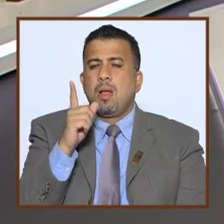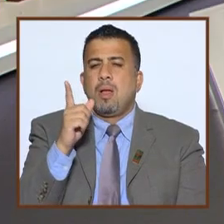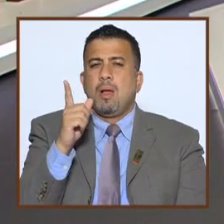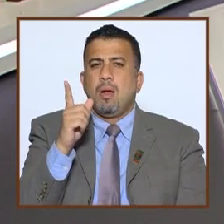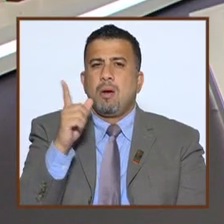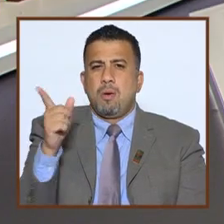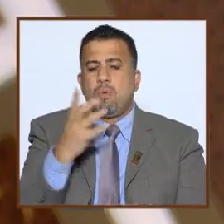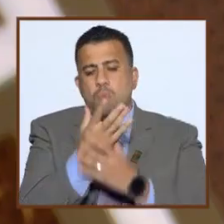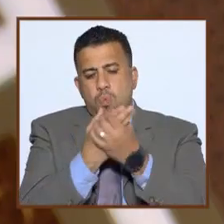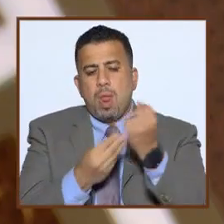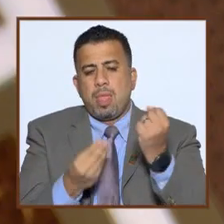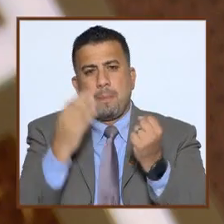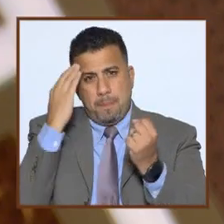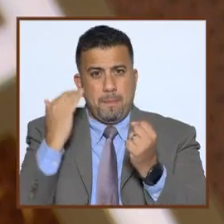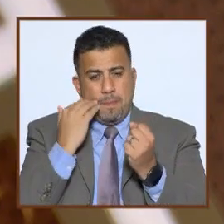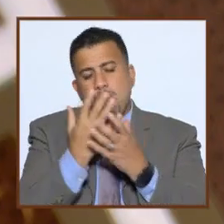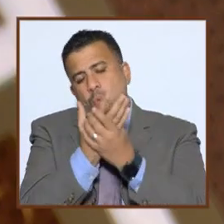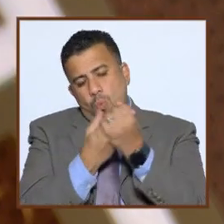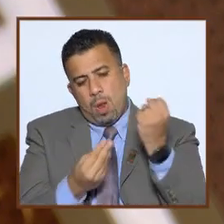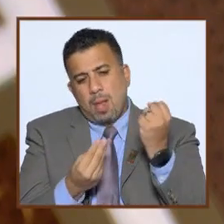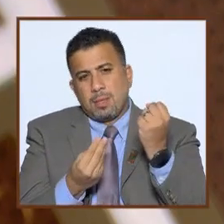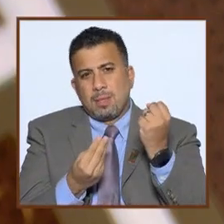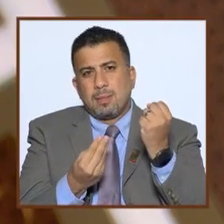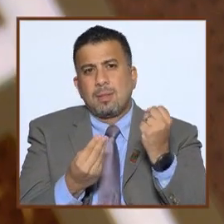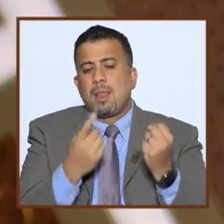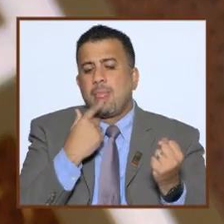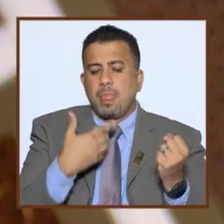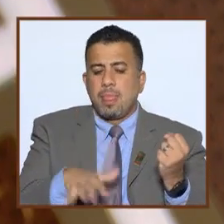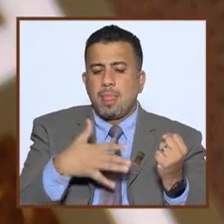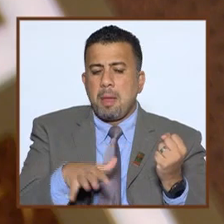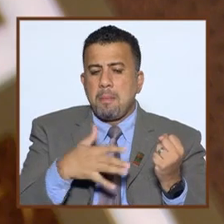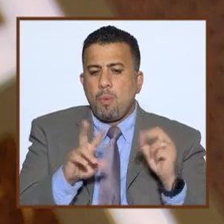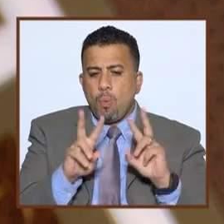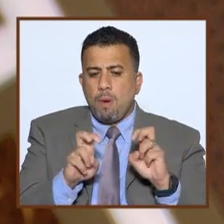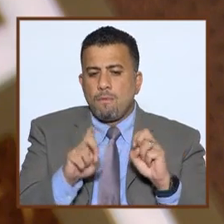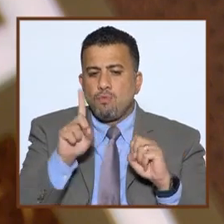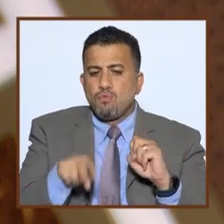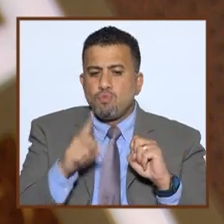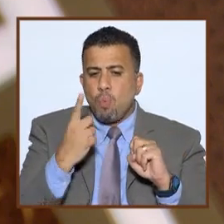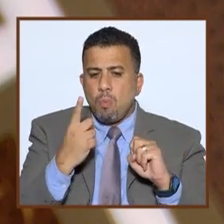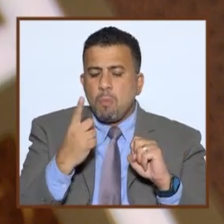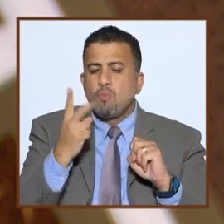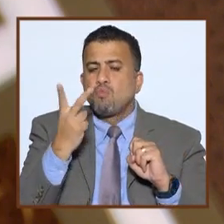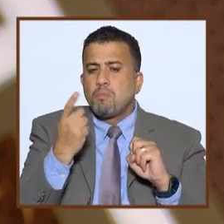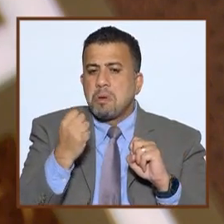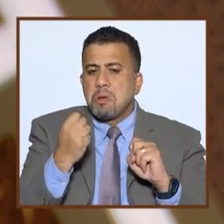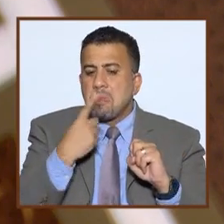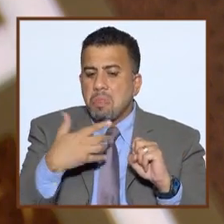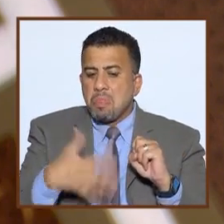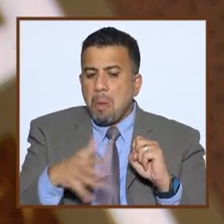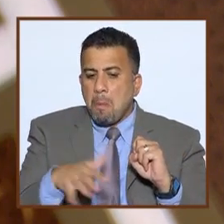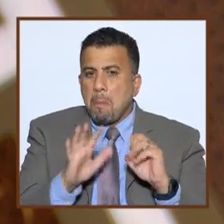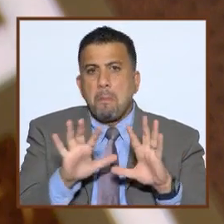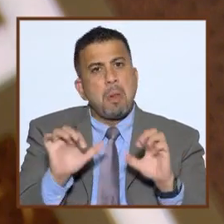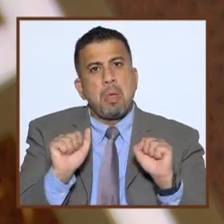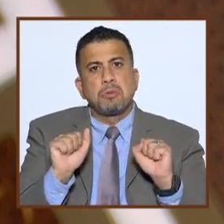28 يوم تقول انقطع عني الدم مده يوم او يومين والان بدا ينزل علي اللون